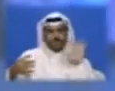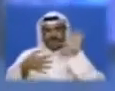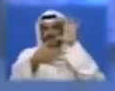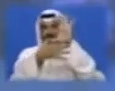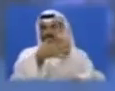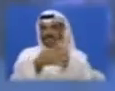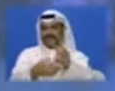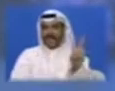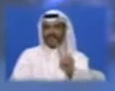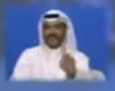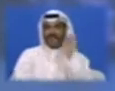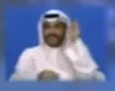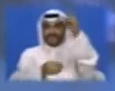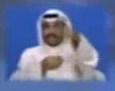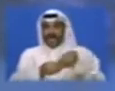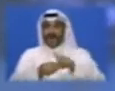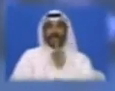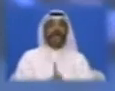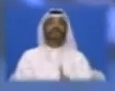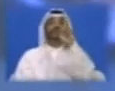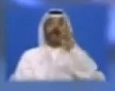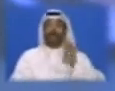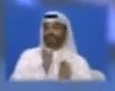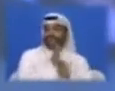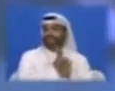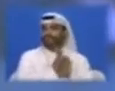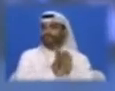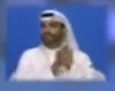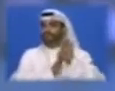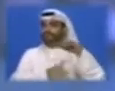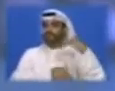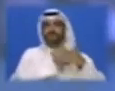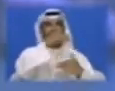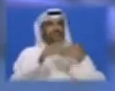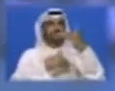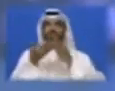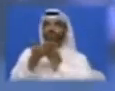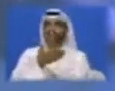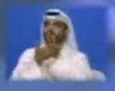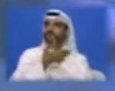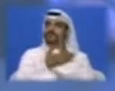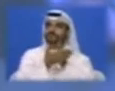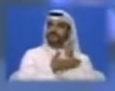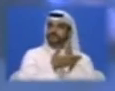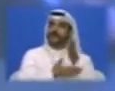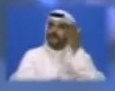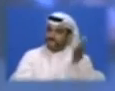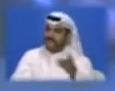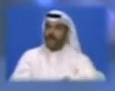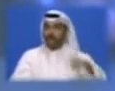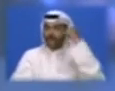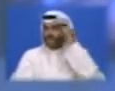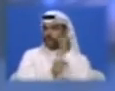مشتركة، مؤكدين حرص البلدين على تطوير التعاون الثنائي في مختلف المجالات وترسيخ قيم